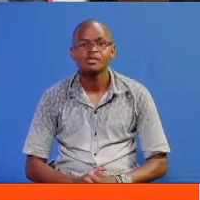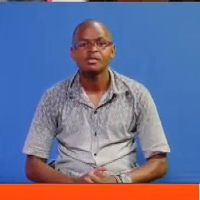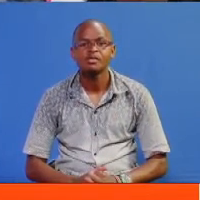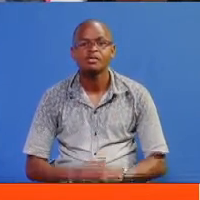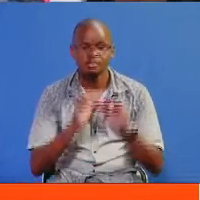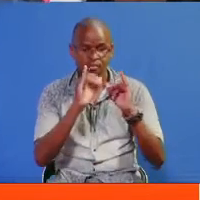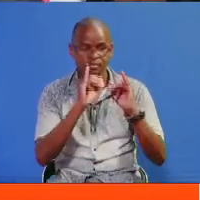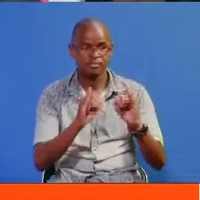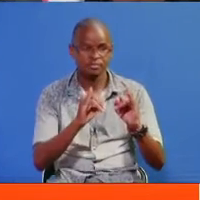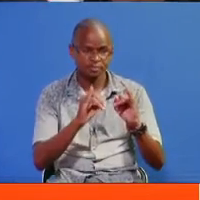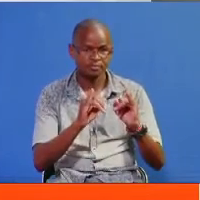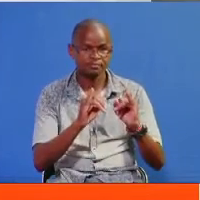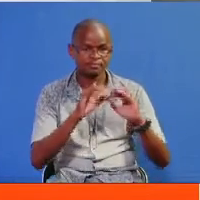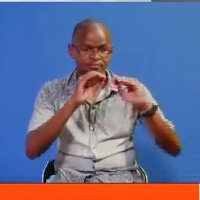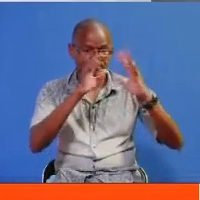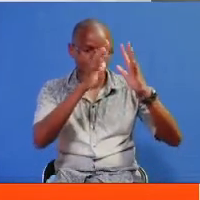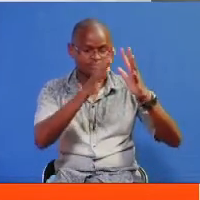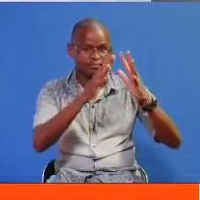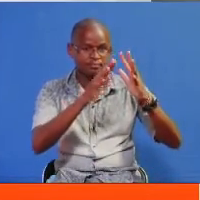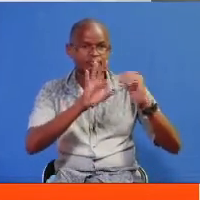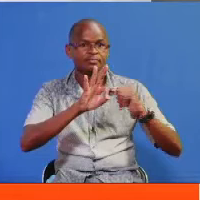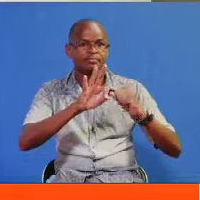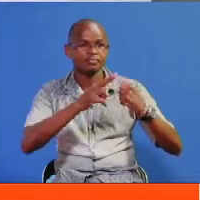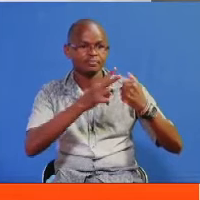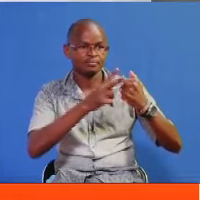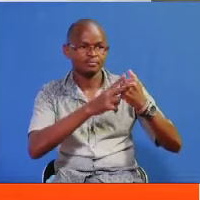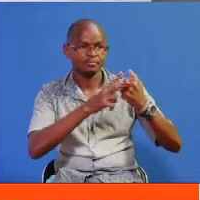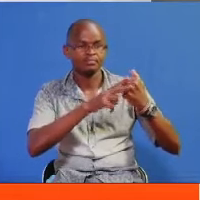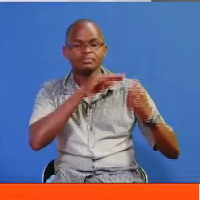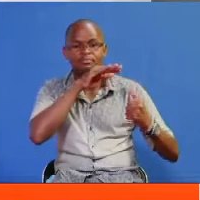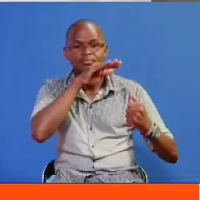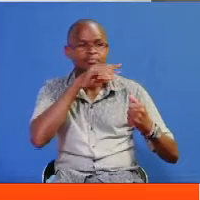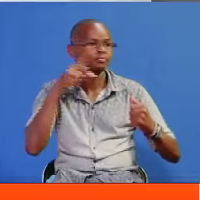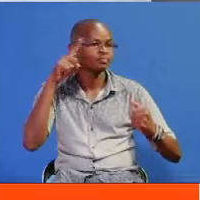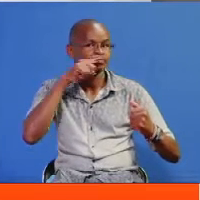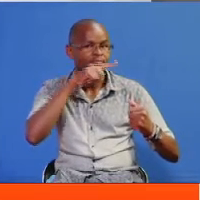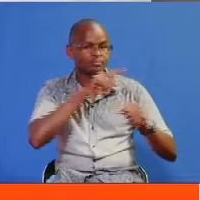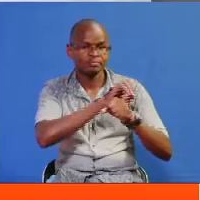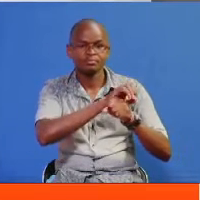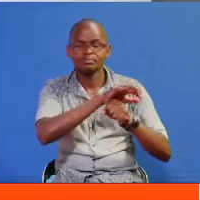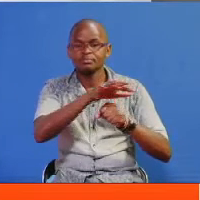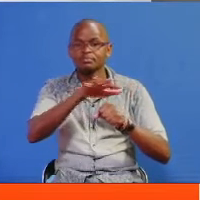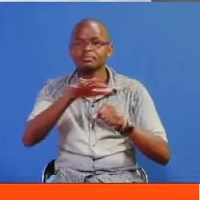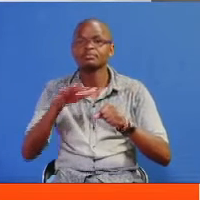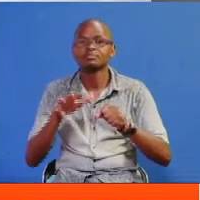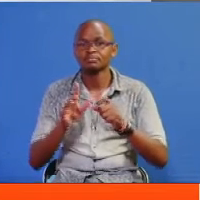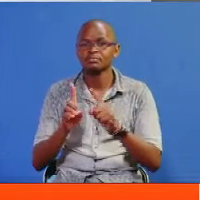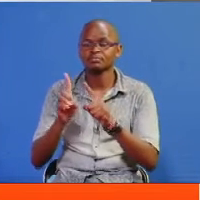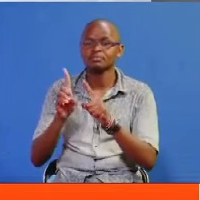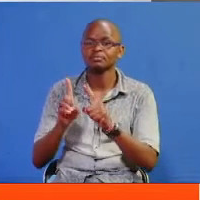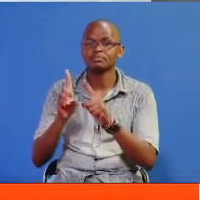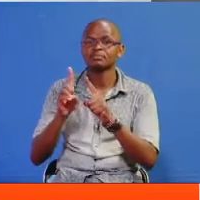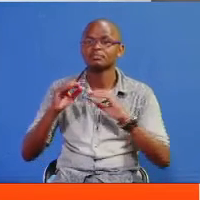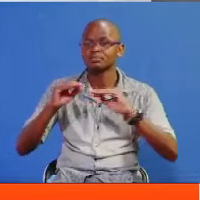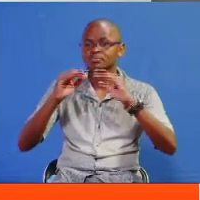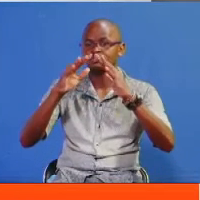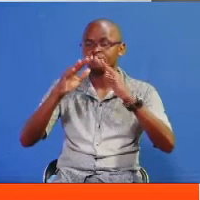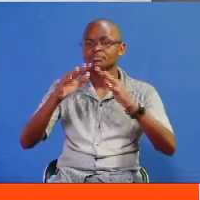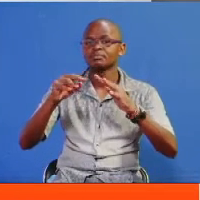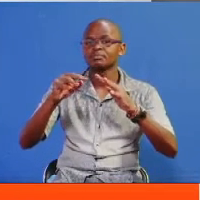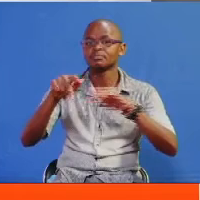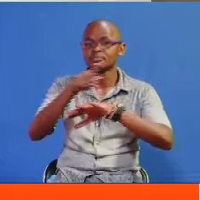Kufikia sasa walimu wa sekondari 37 wamefariki kutokana na corona. Miongoni mwao walimu